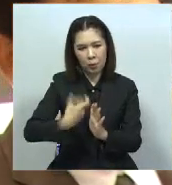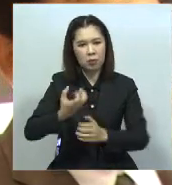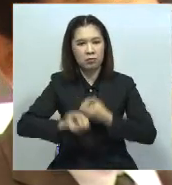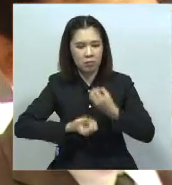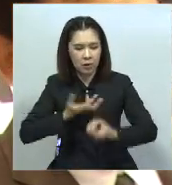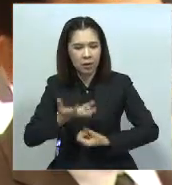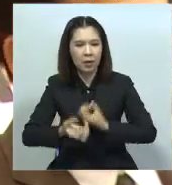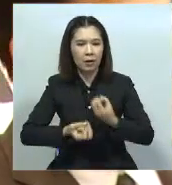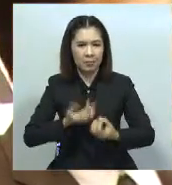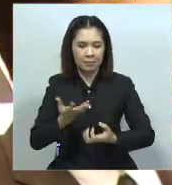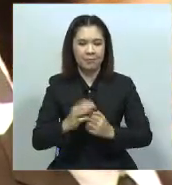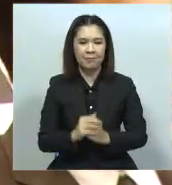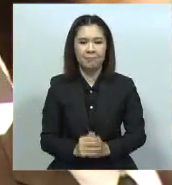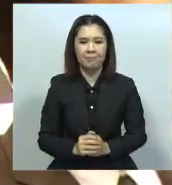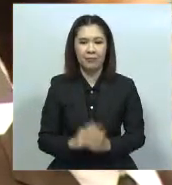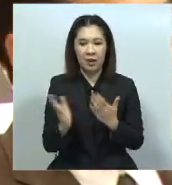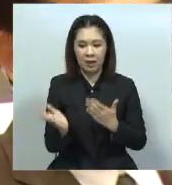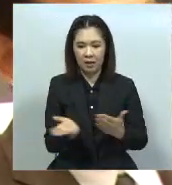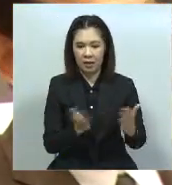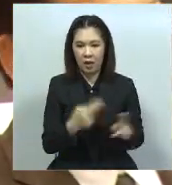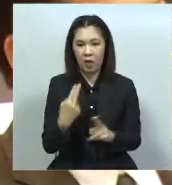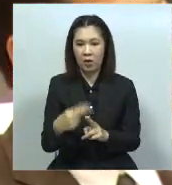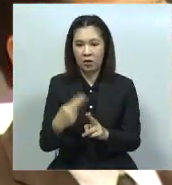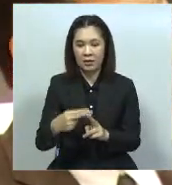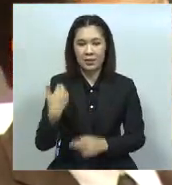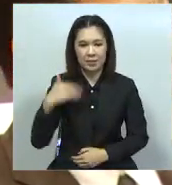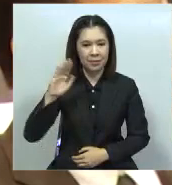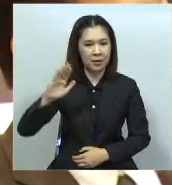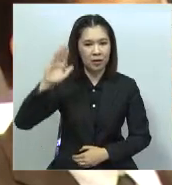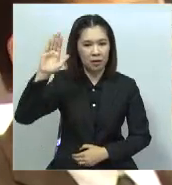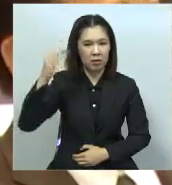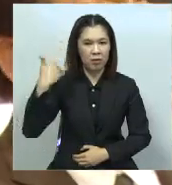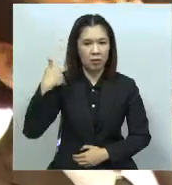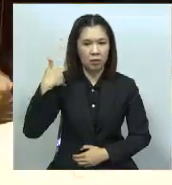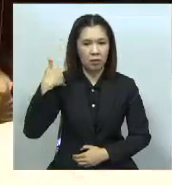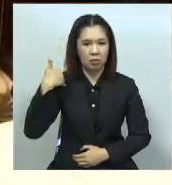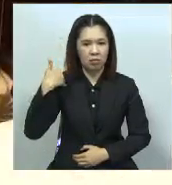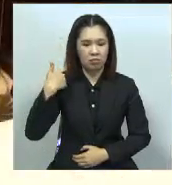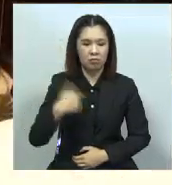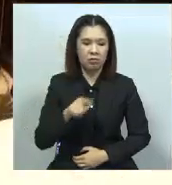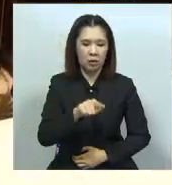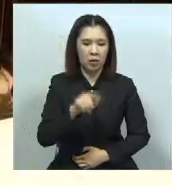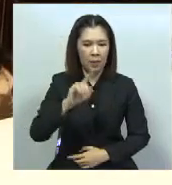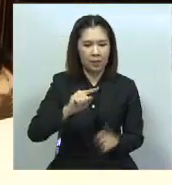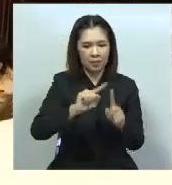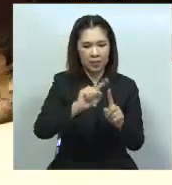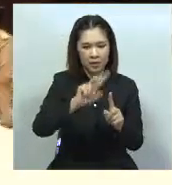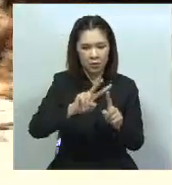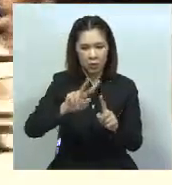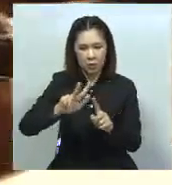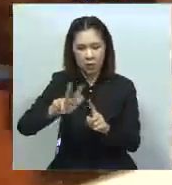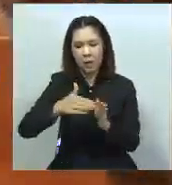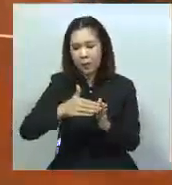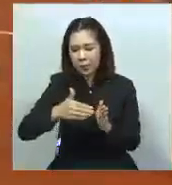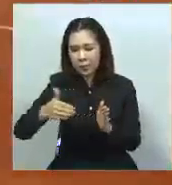ซึ่งหลังจากนั้นก็จะมีการขานชื่อเพื่อโหวตนายกรัฐมนตรีเป็นการขานชื่อทีละคนค่ะซึ่งผู้ที่จะเป็นนายกรัฐ